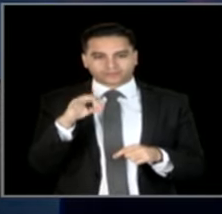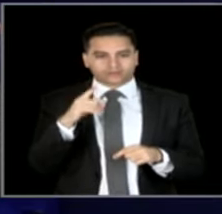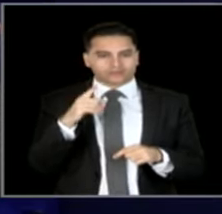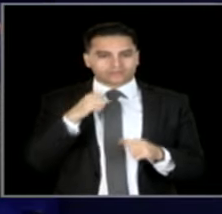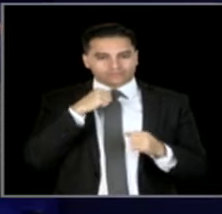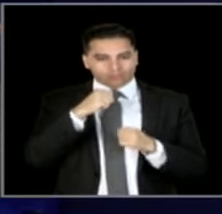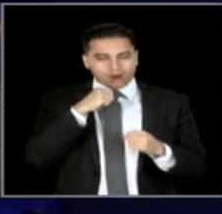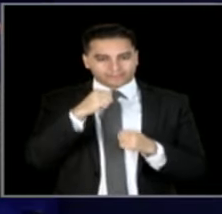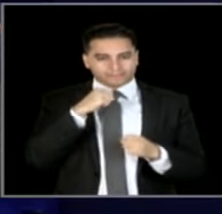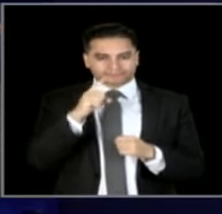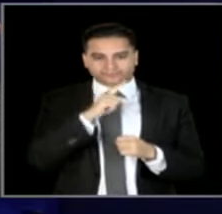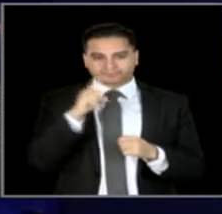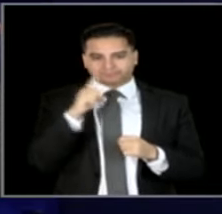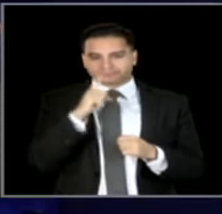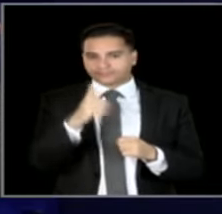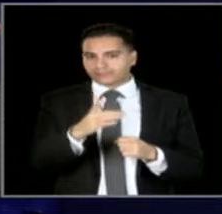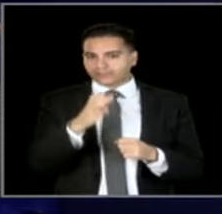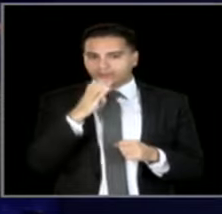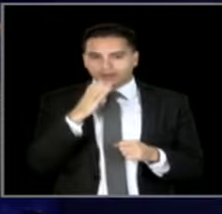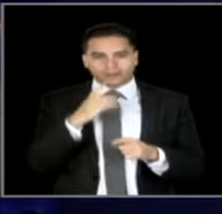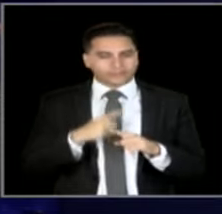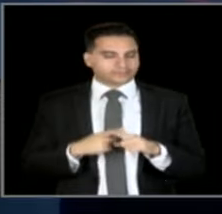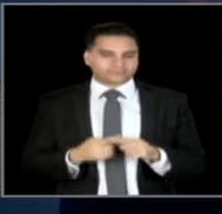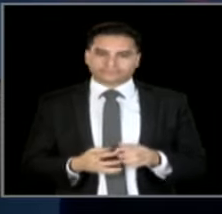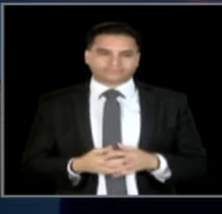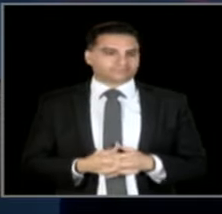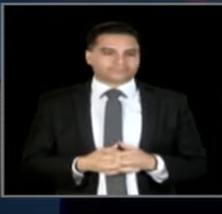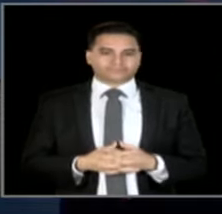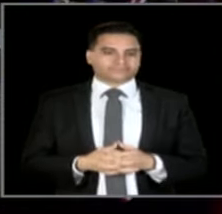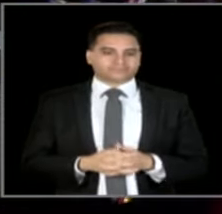ملاكمة. الملاكمة. إجابة خاطئة.